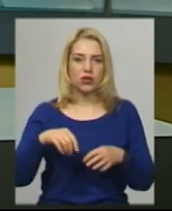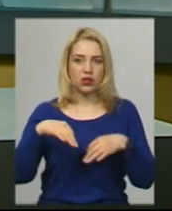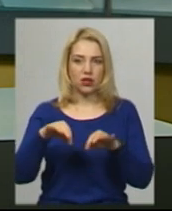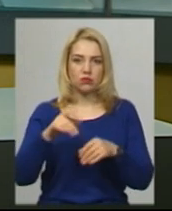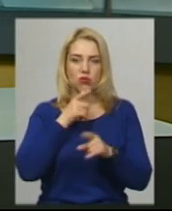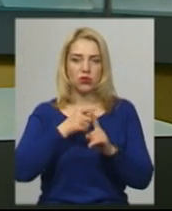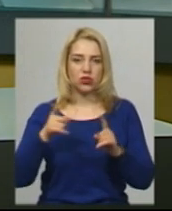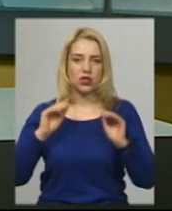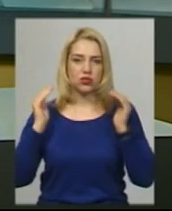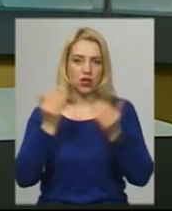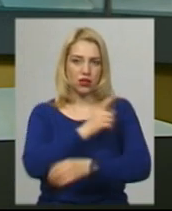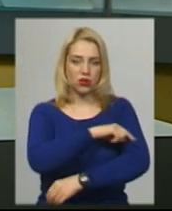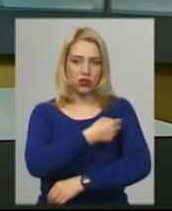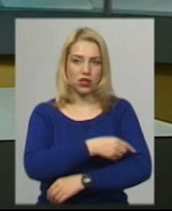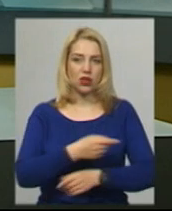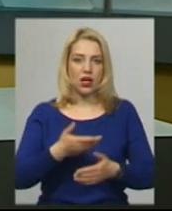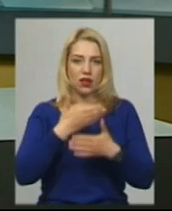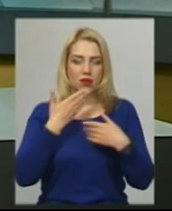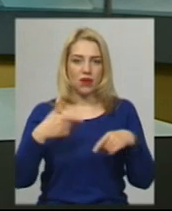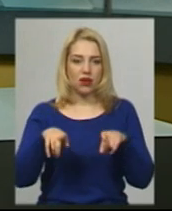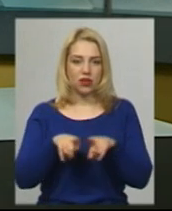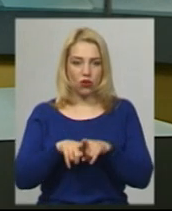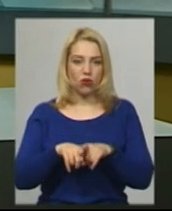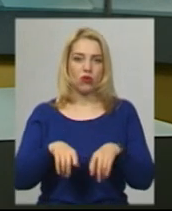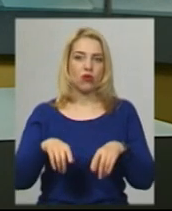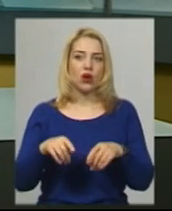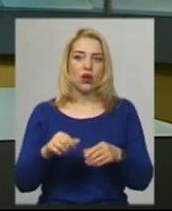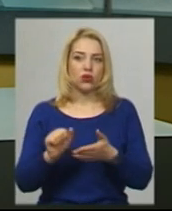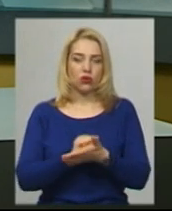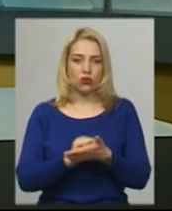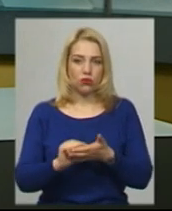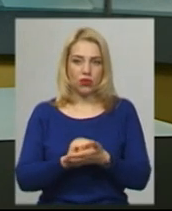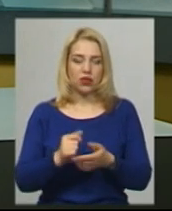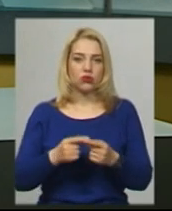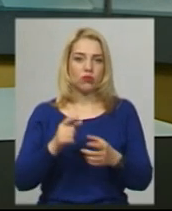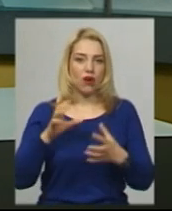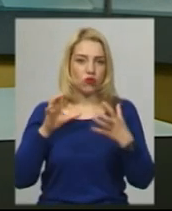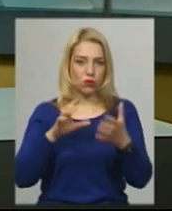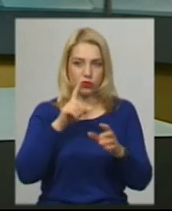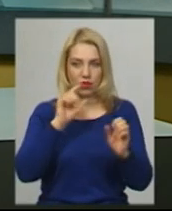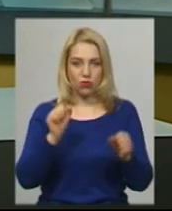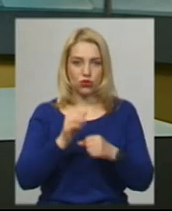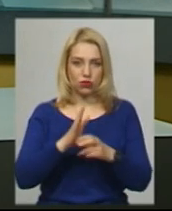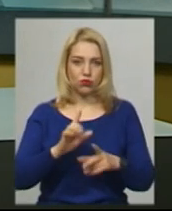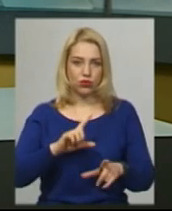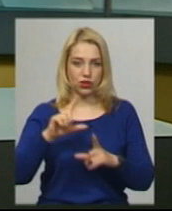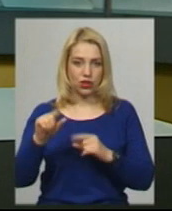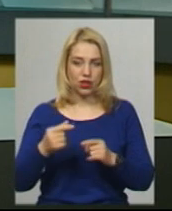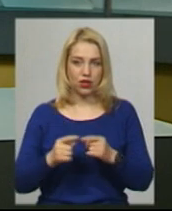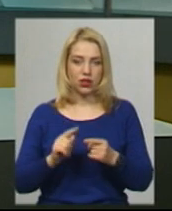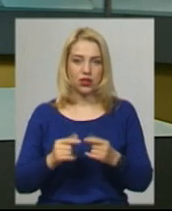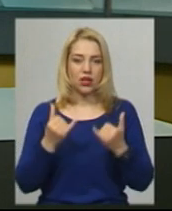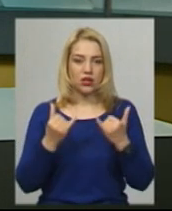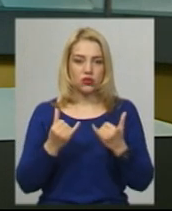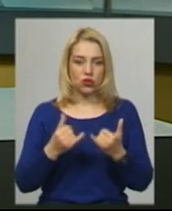Не маючи такого документу, проїхатися, скажімо, автобусом у Хмельницькому буде неможливо. Андрій Бондаренко додає, на